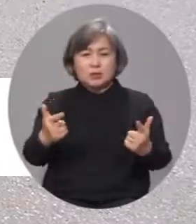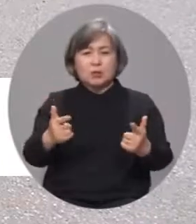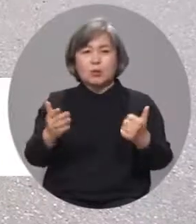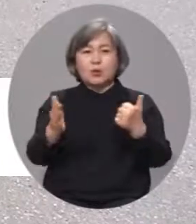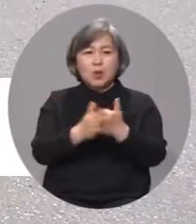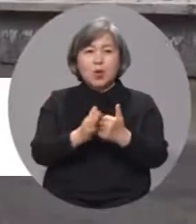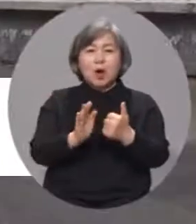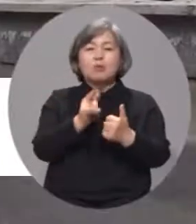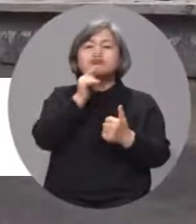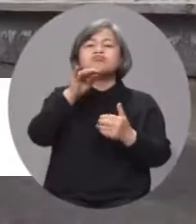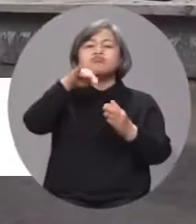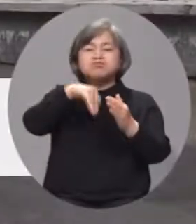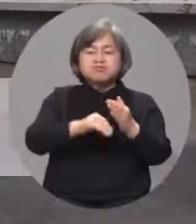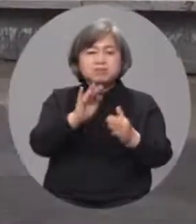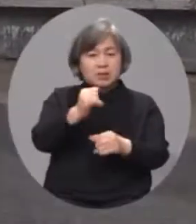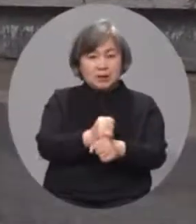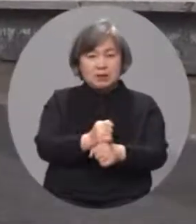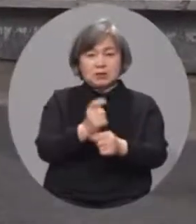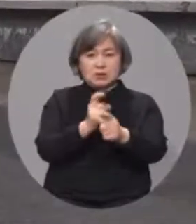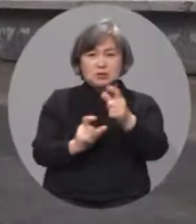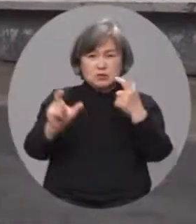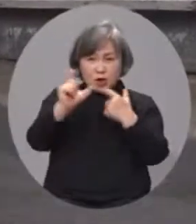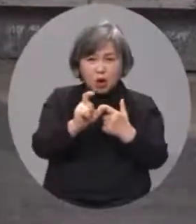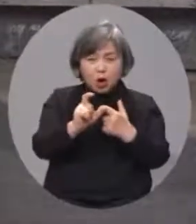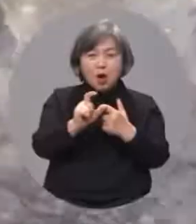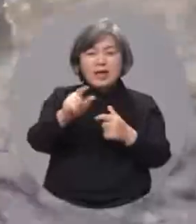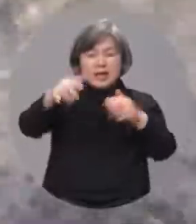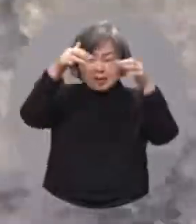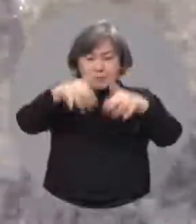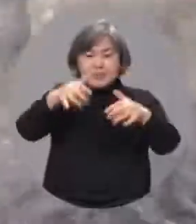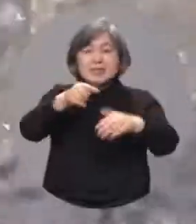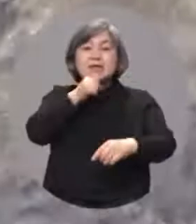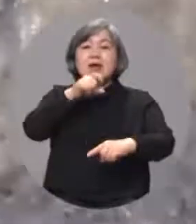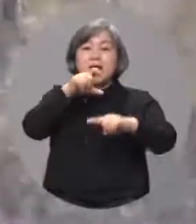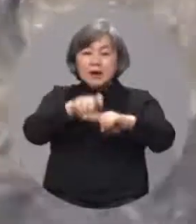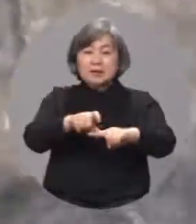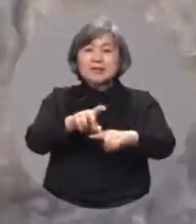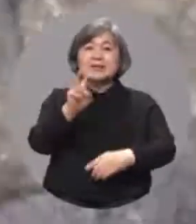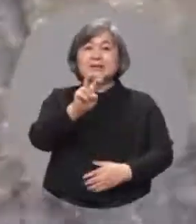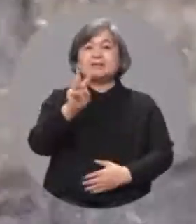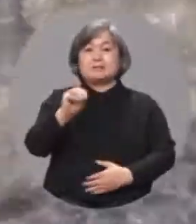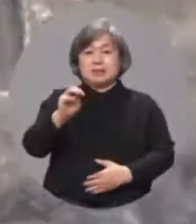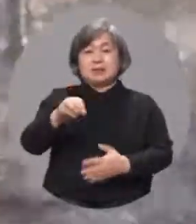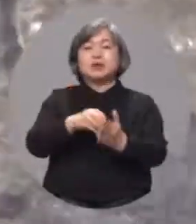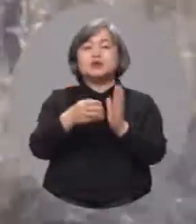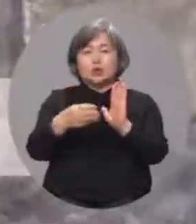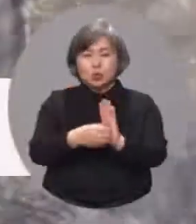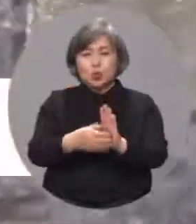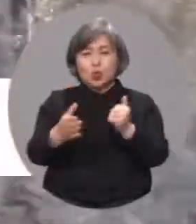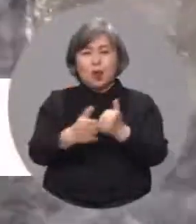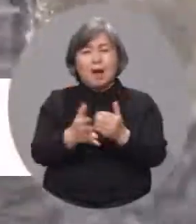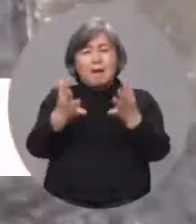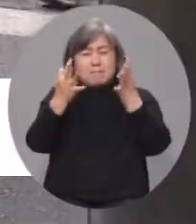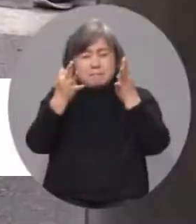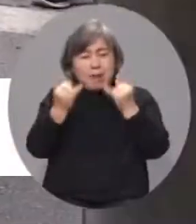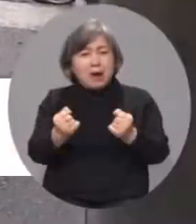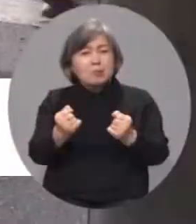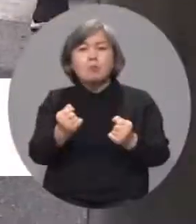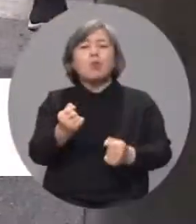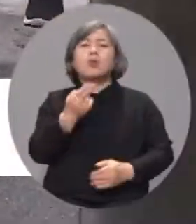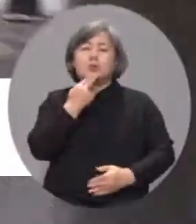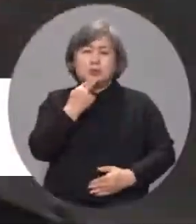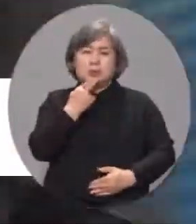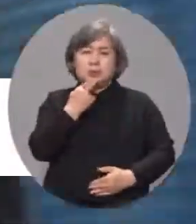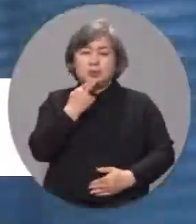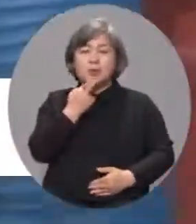이게 나오고 들어가고. 더군다나 재침수 전후 내린 비의 양은 시간당 20mm 수준으로 그렇게 많다고 볼